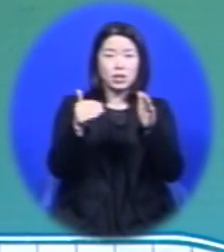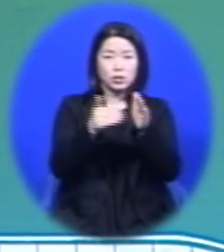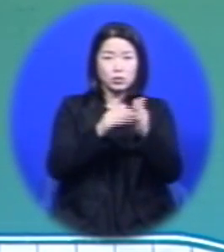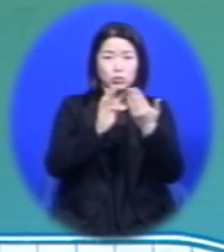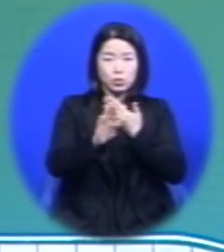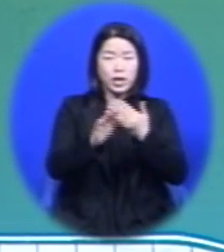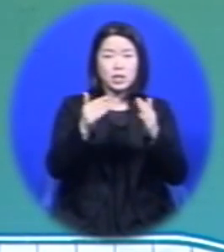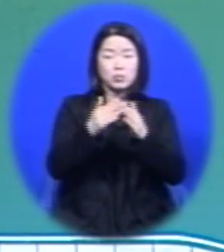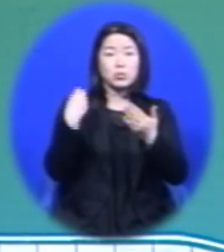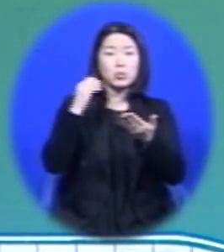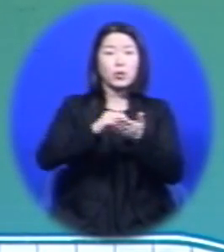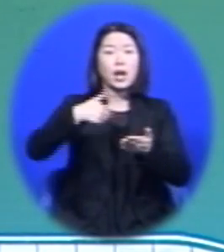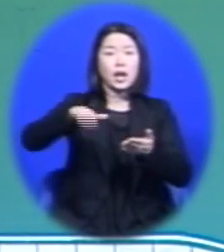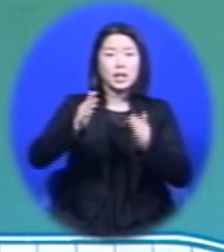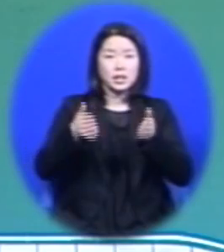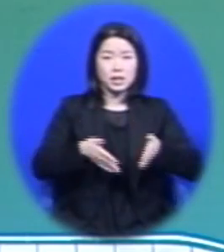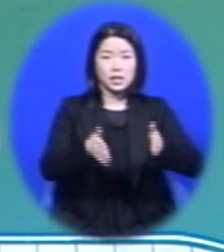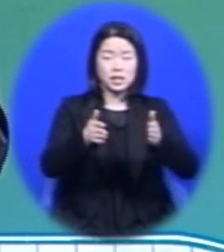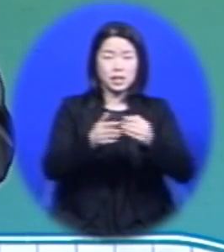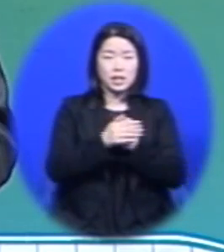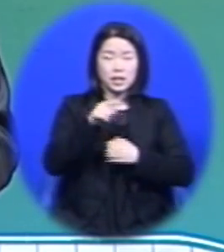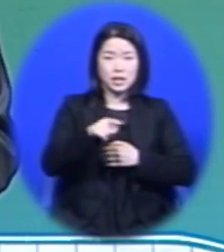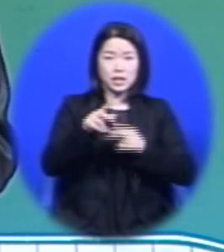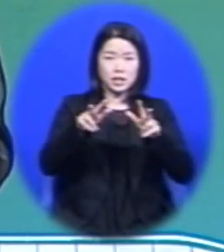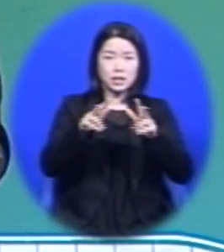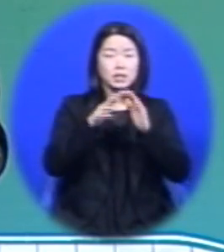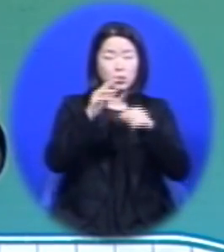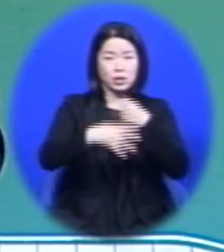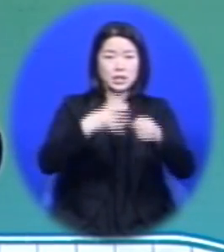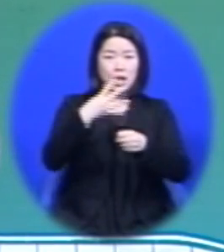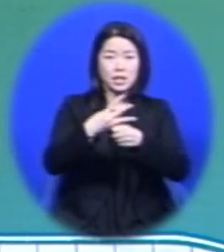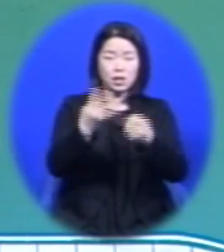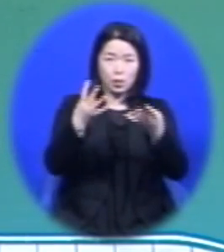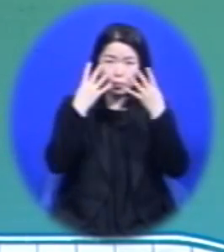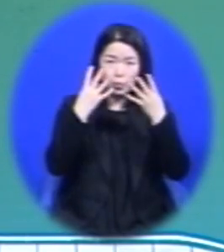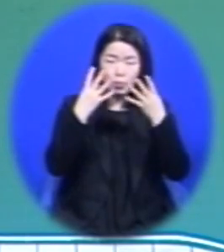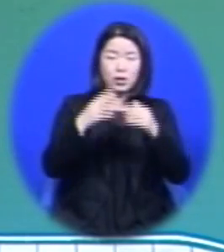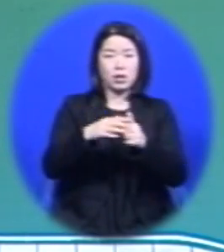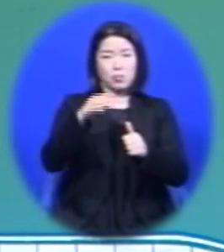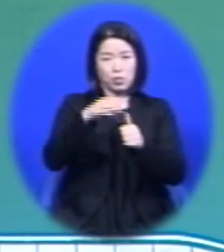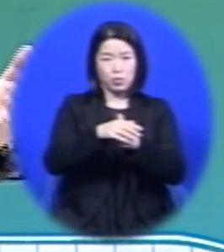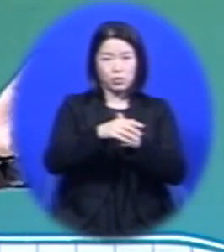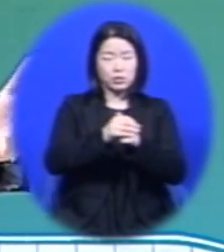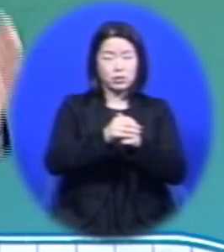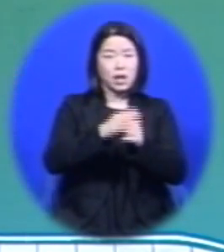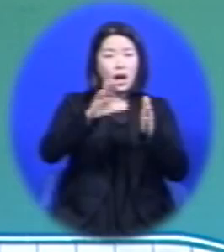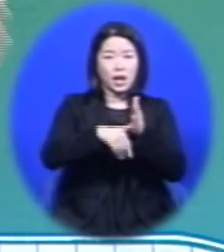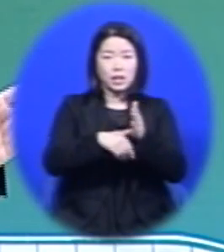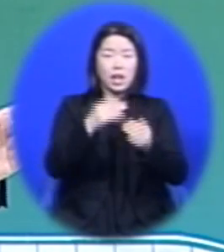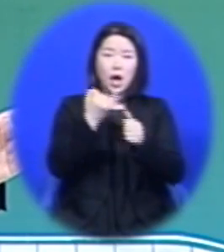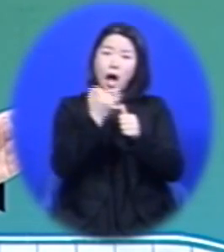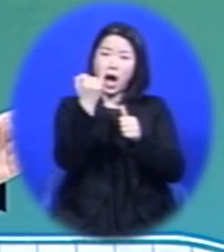길이라는 겁니다. 이 사람이 4년형을 받고 교도소에 복역을 시작하면서 아내에게